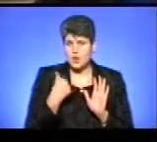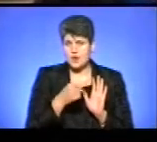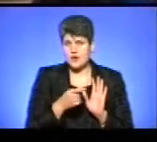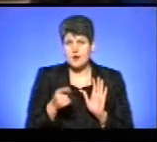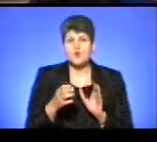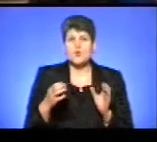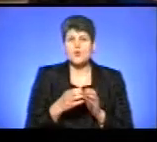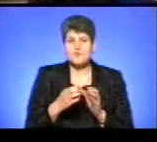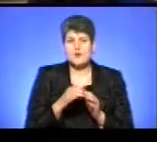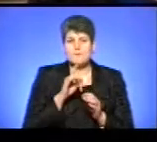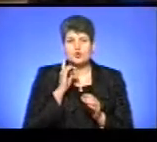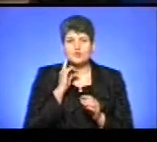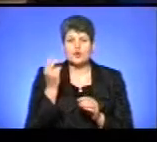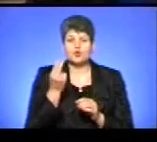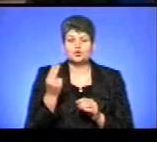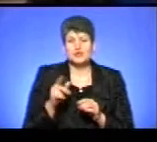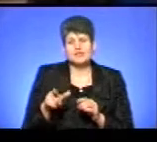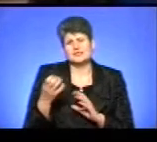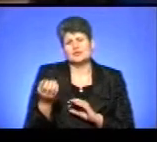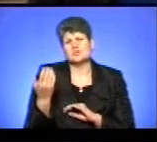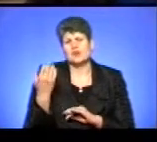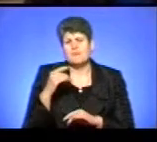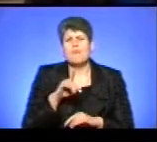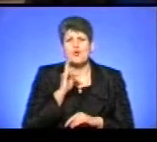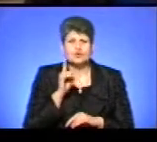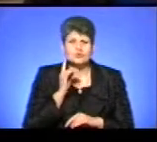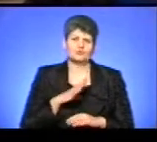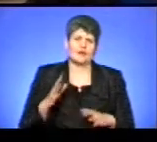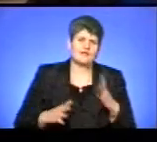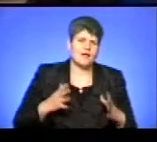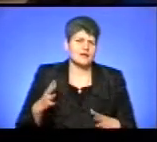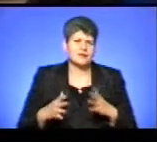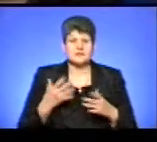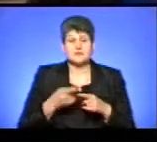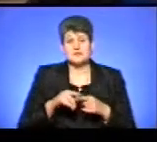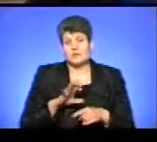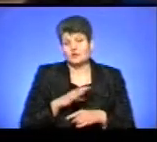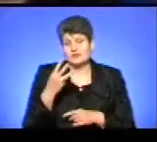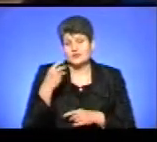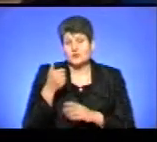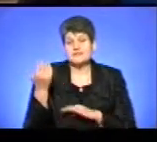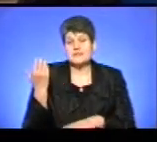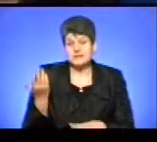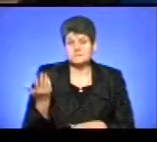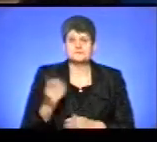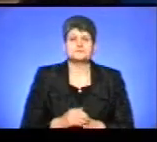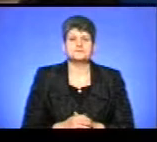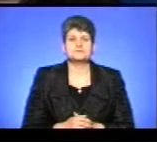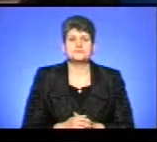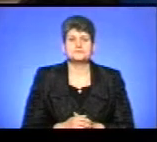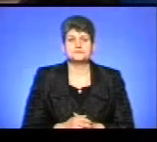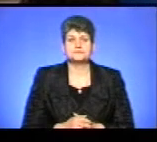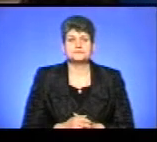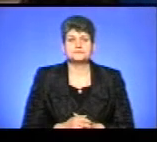група молодих художників, ще тоді молодших трошки, енергійніших, то було 30 років назад,